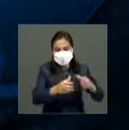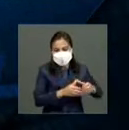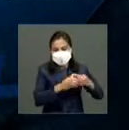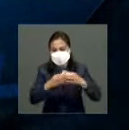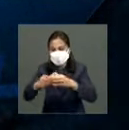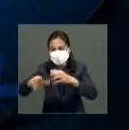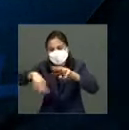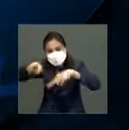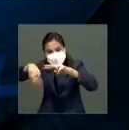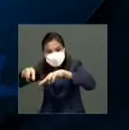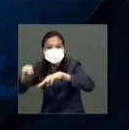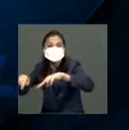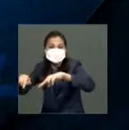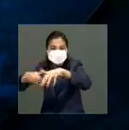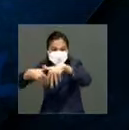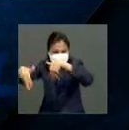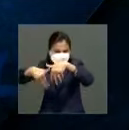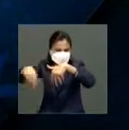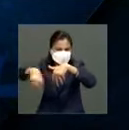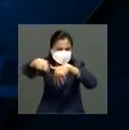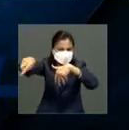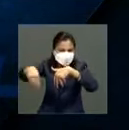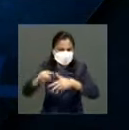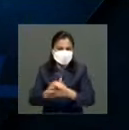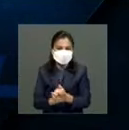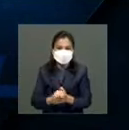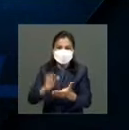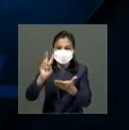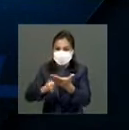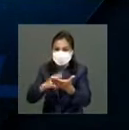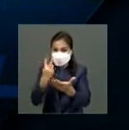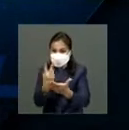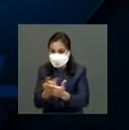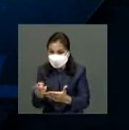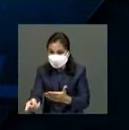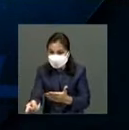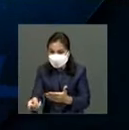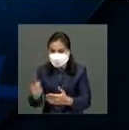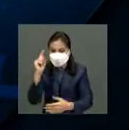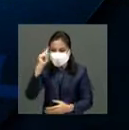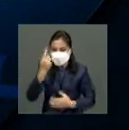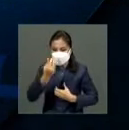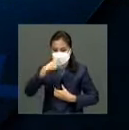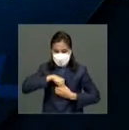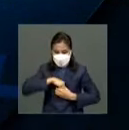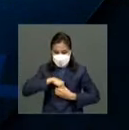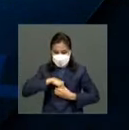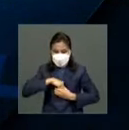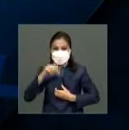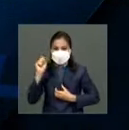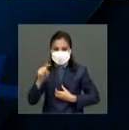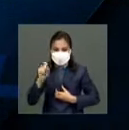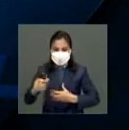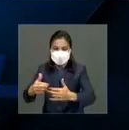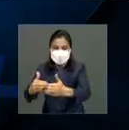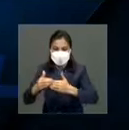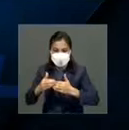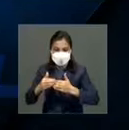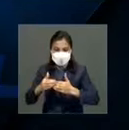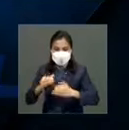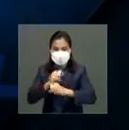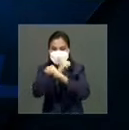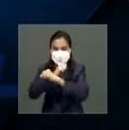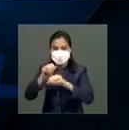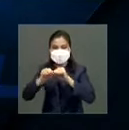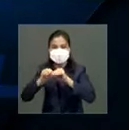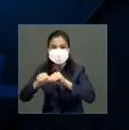ถึงการไปค้นหาเชิงรุกในชุมชนจะเป็นการดึงเอาเคสที่เขาไม่รู้ว่าตัวเองป่วยเนี่ยรีบเข้ามาก่อนเพื่อจะตัดวงจรของการ